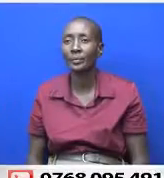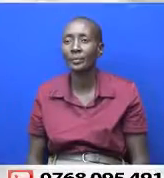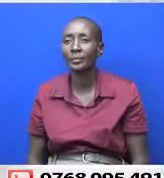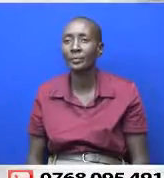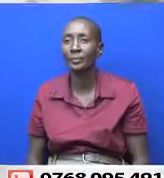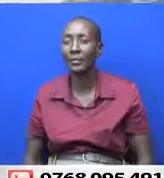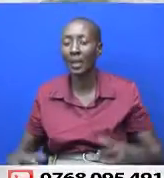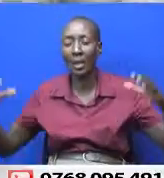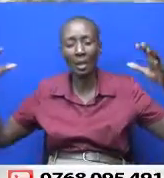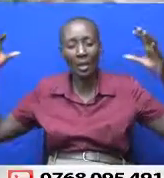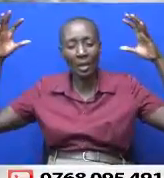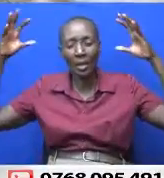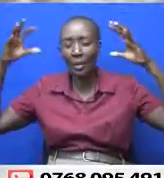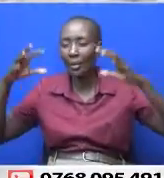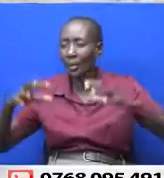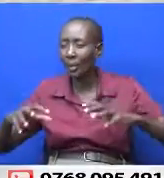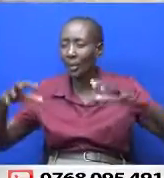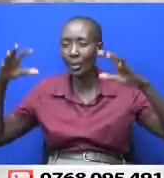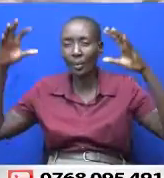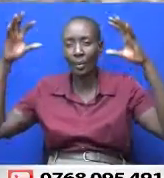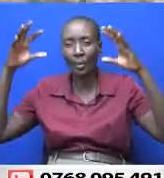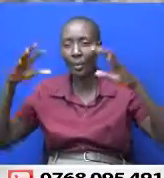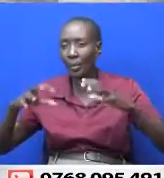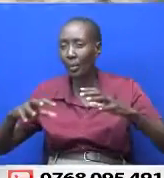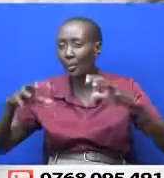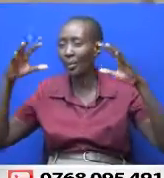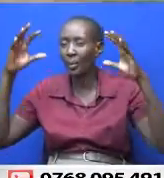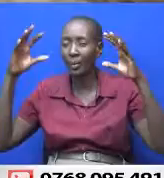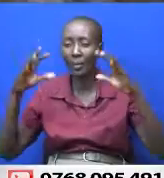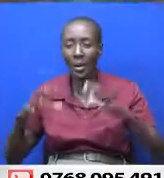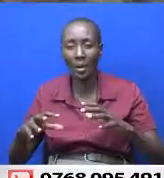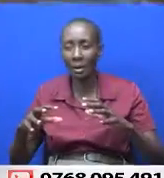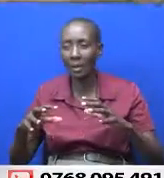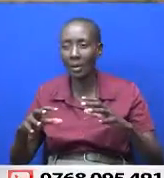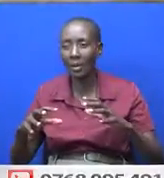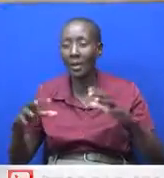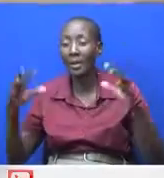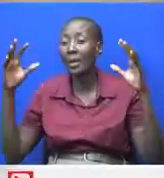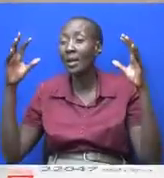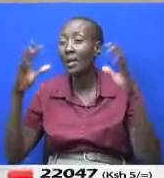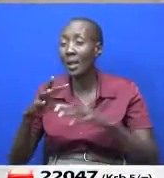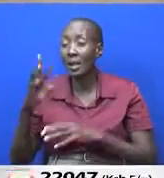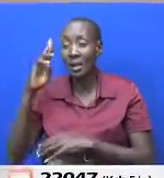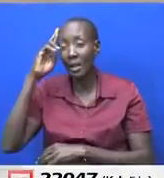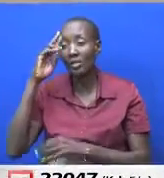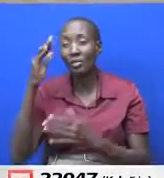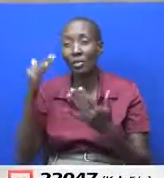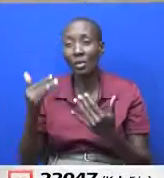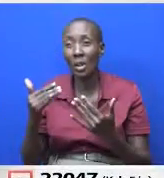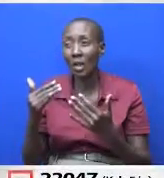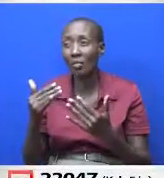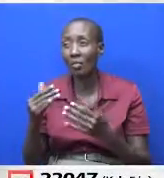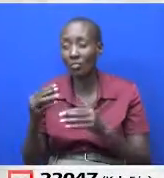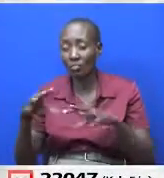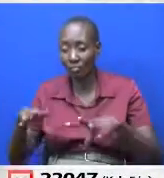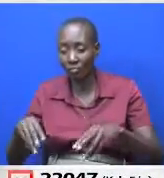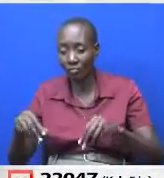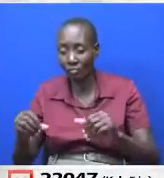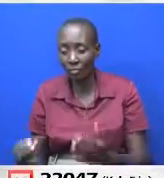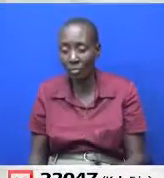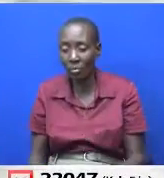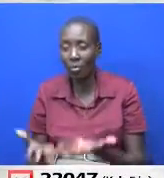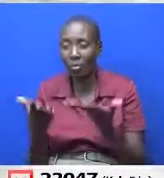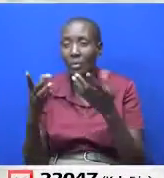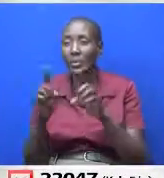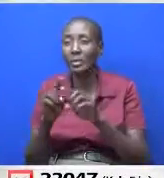Mvua nyingi kizidi kushuhudiwa katika maeneo mbalimbali ya nchi, mvua ambayo imesababisha mchanga kuloa maji, mwisho kuporomoka kwa